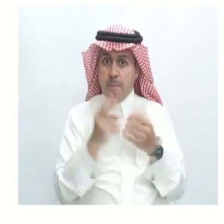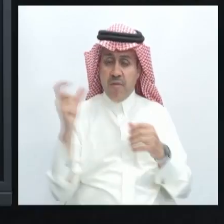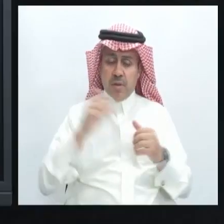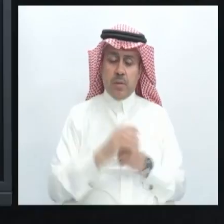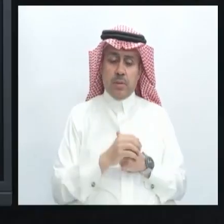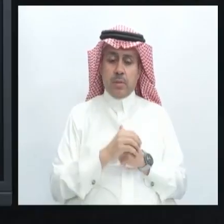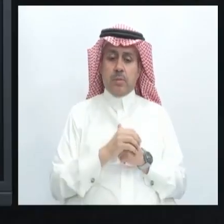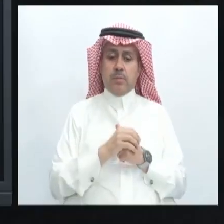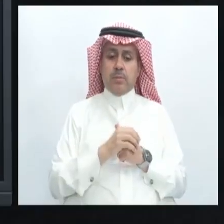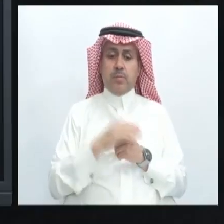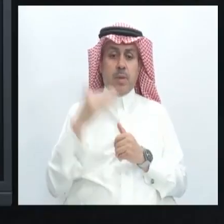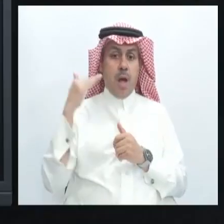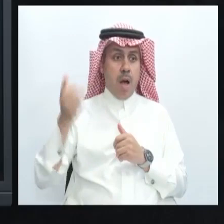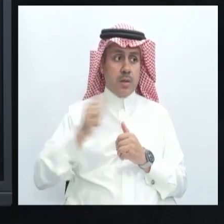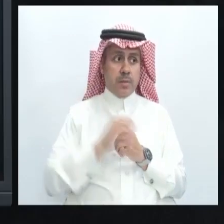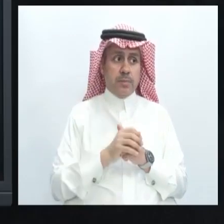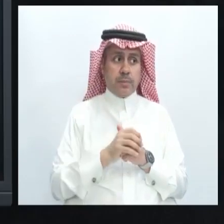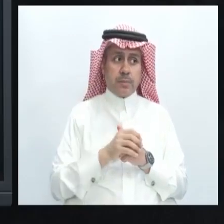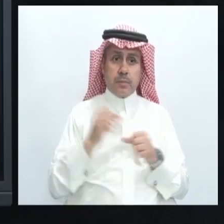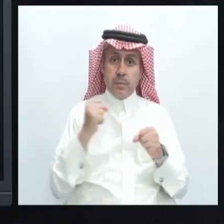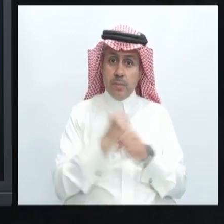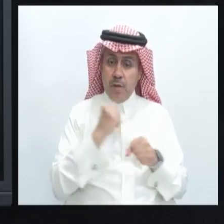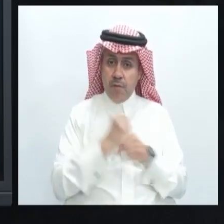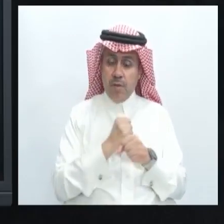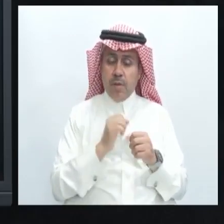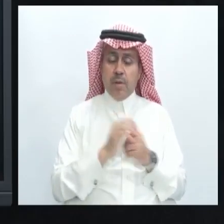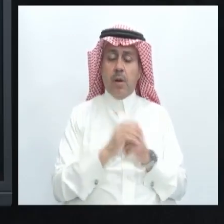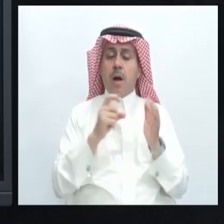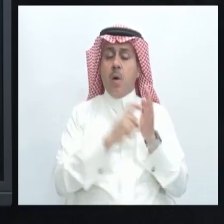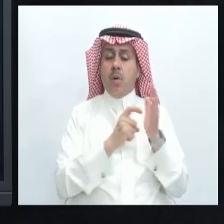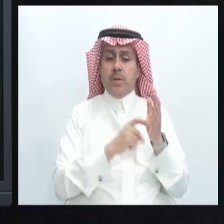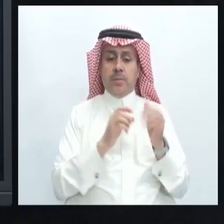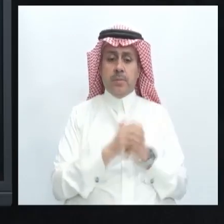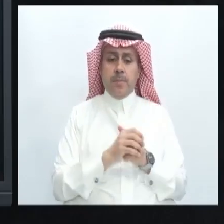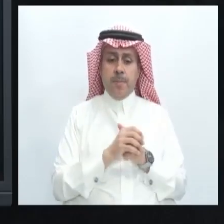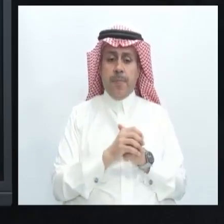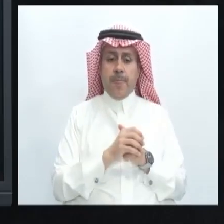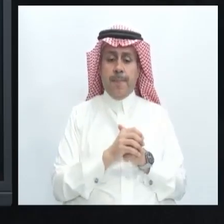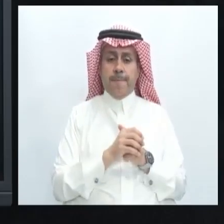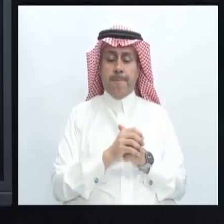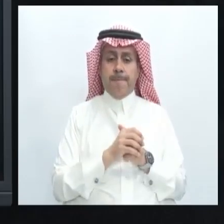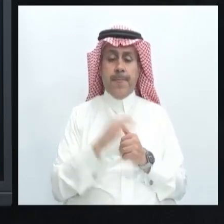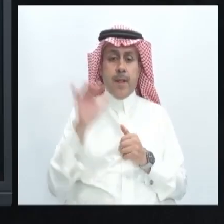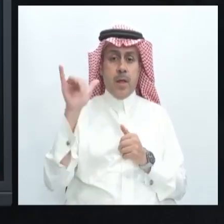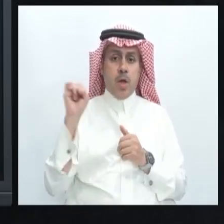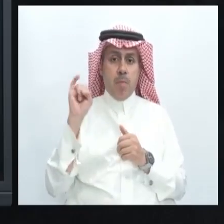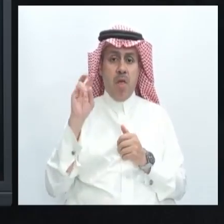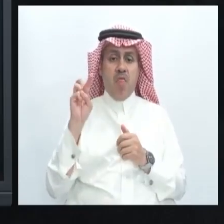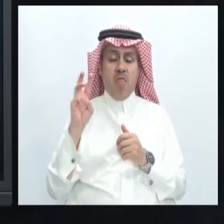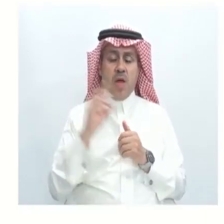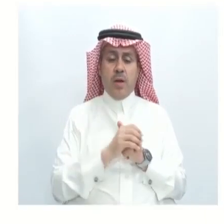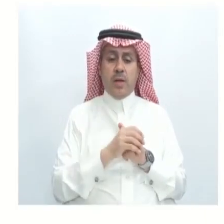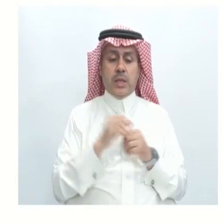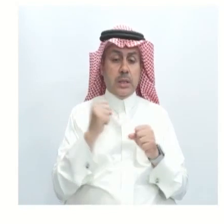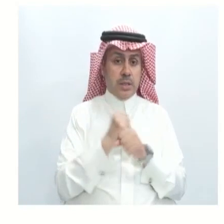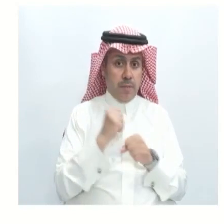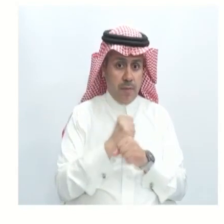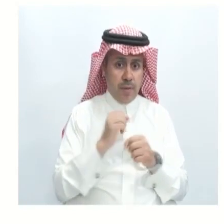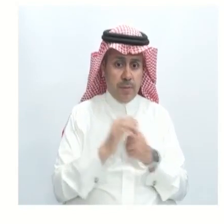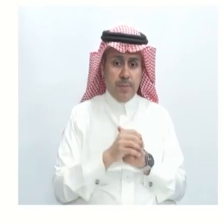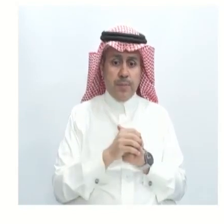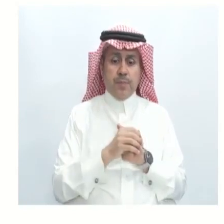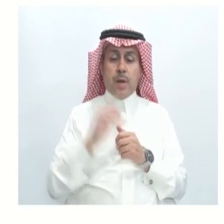سلطه مختصه بتنفيذ القوانين والسياسه العامه في الدوله من يمثل هذه السلطه نمثل السلطه التنفيذيه